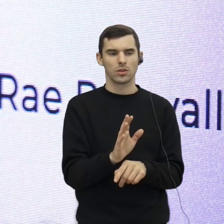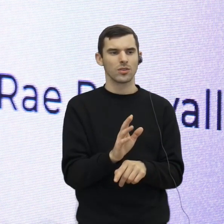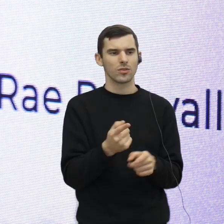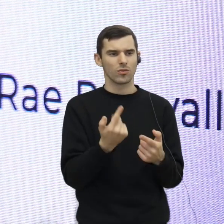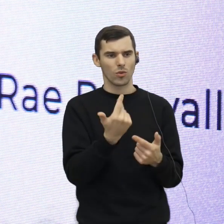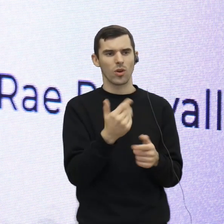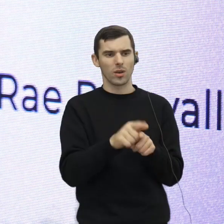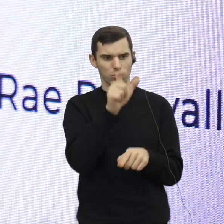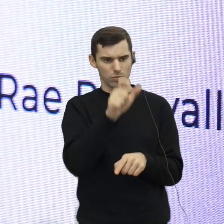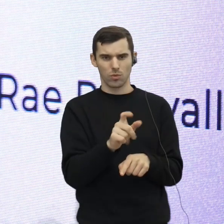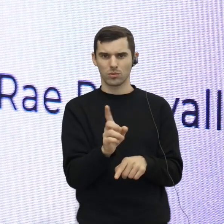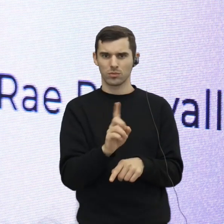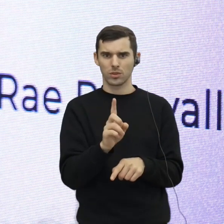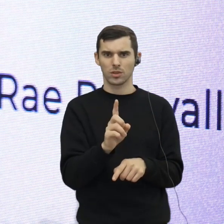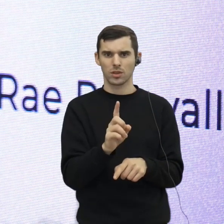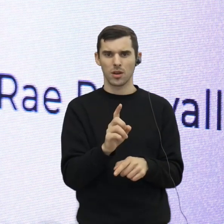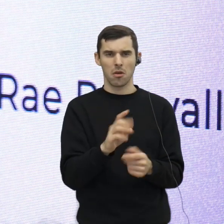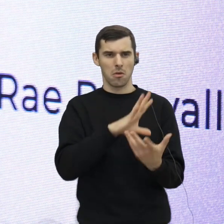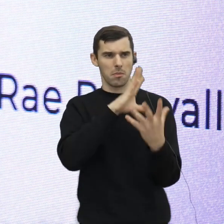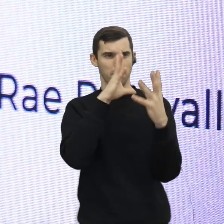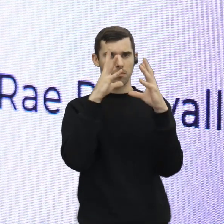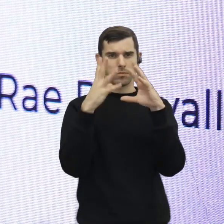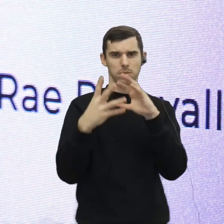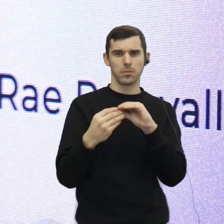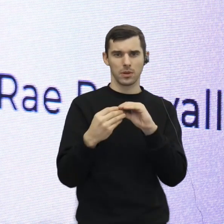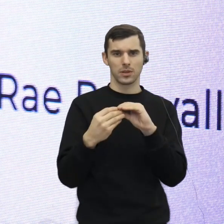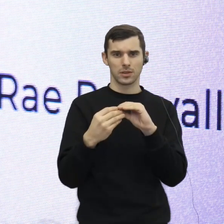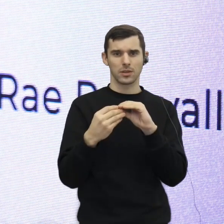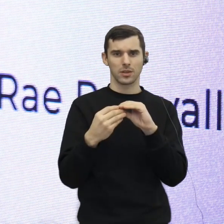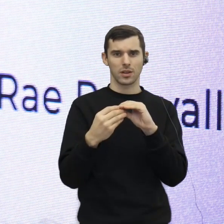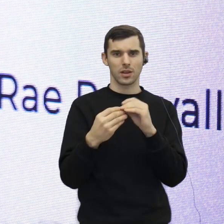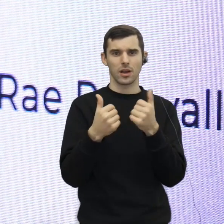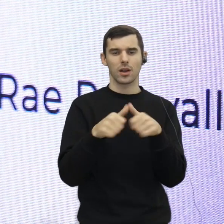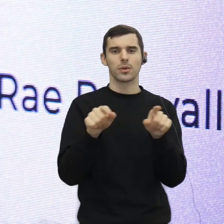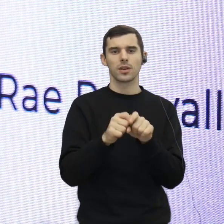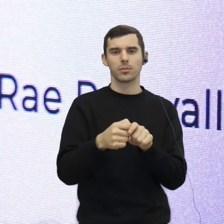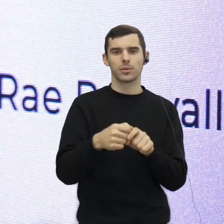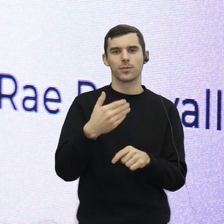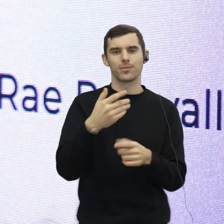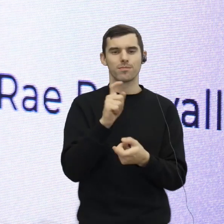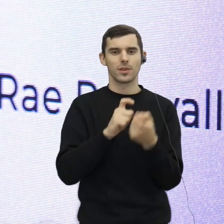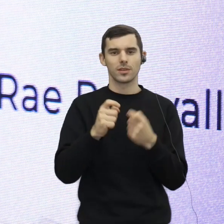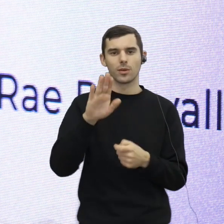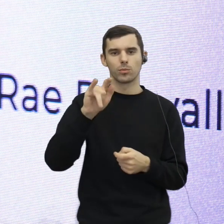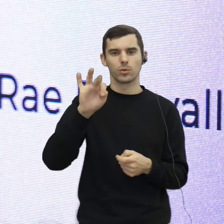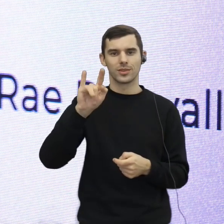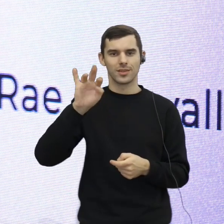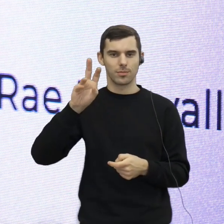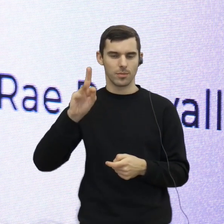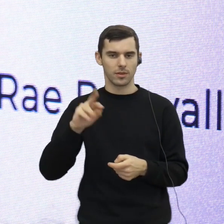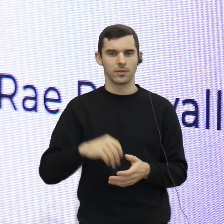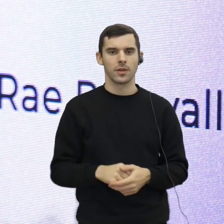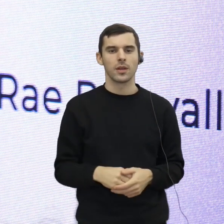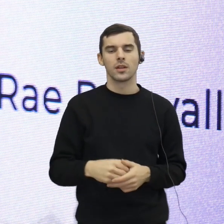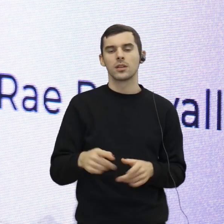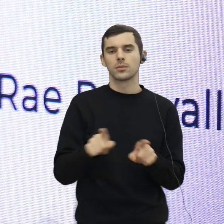o kaip kažkokią, nežinau, ideologiją ar mitinę būtybę savo galvoje. Ir kalbant apie internetą,